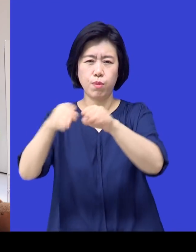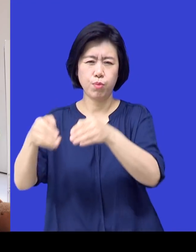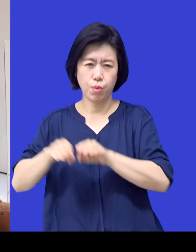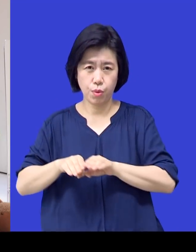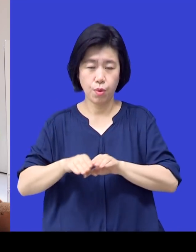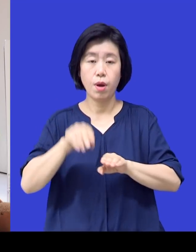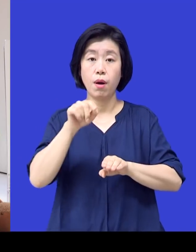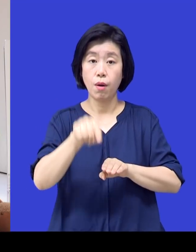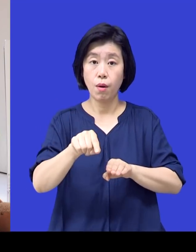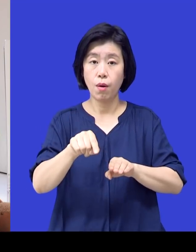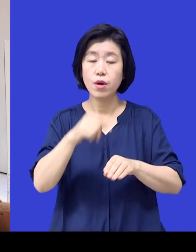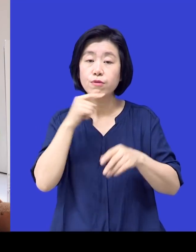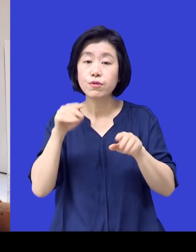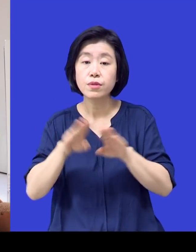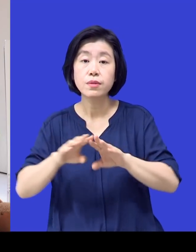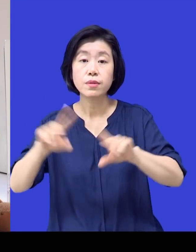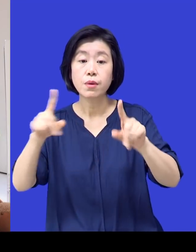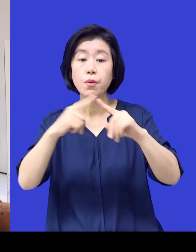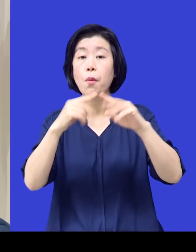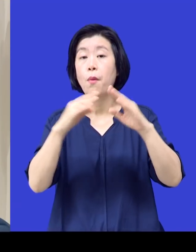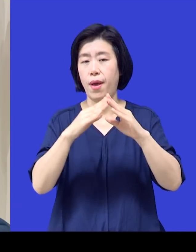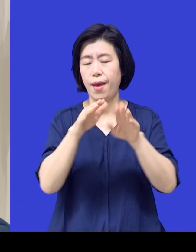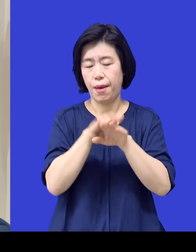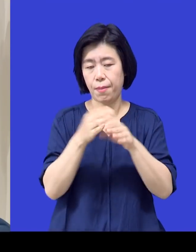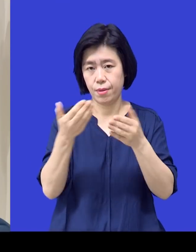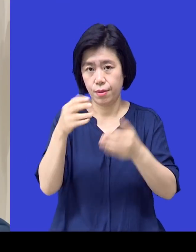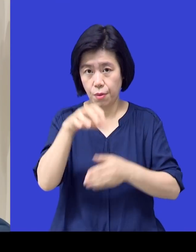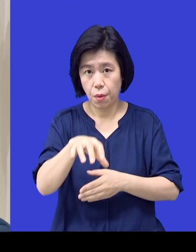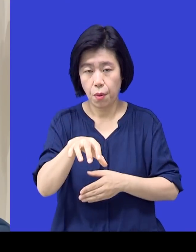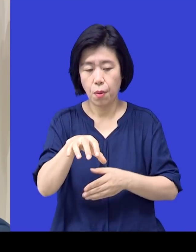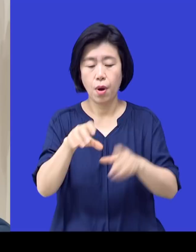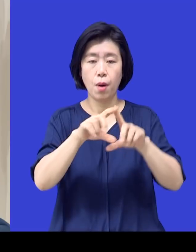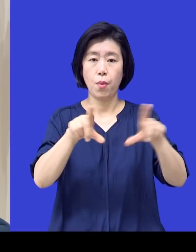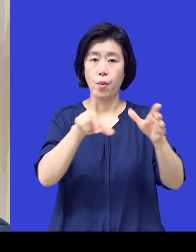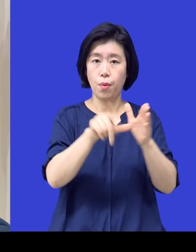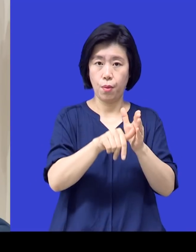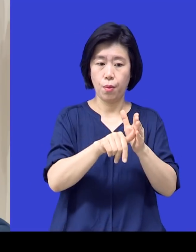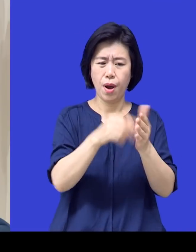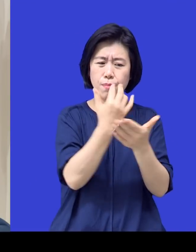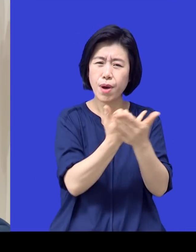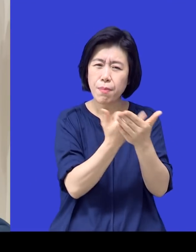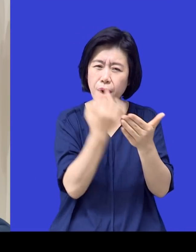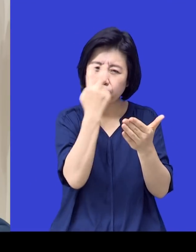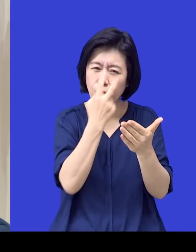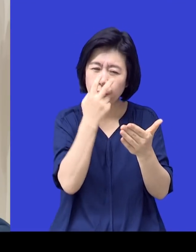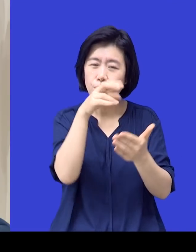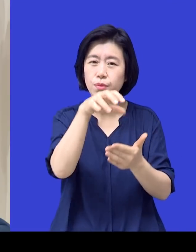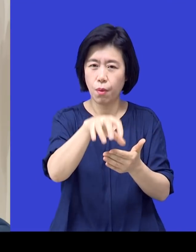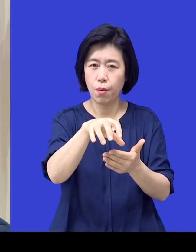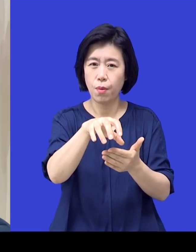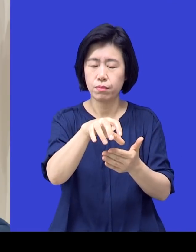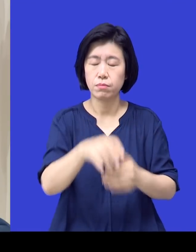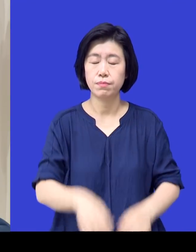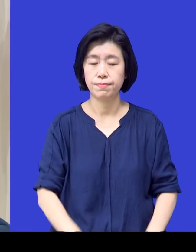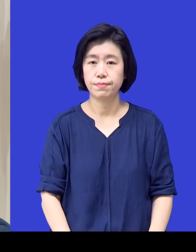100명 어린아이를 양육을 했으니까요. 크게는 400명, 500명. 그러니까